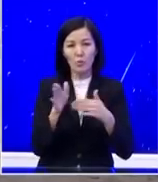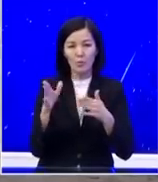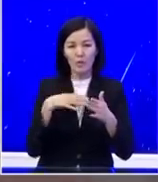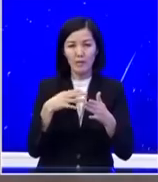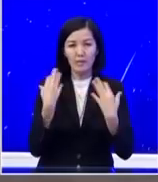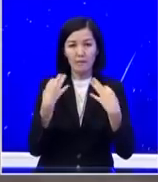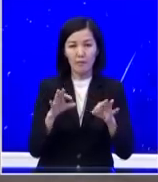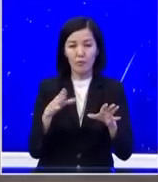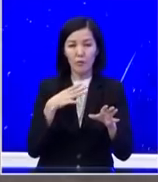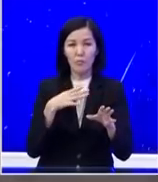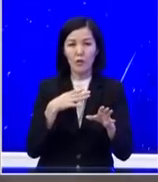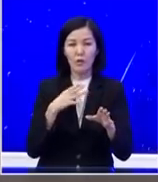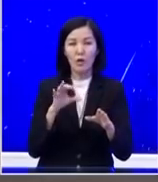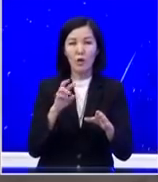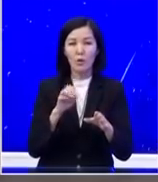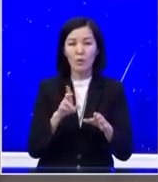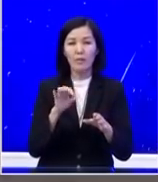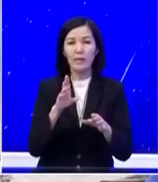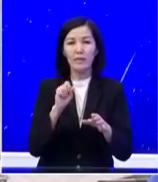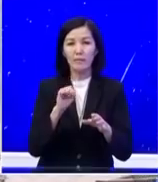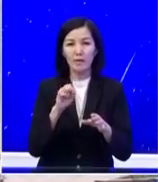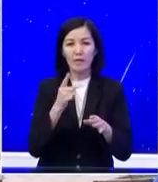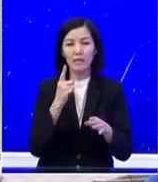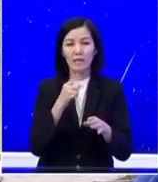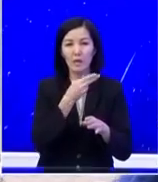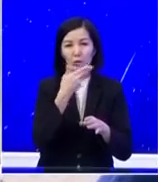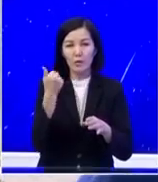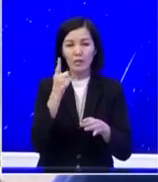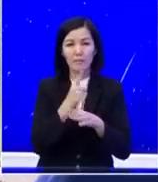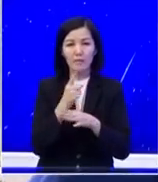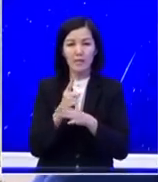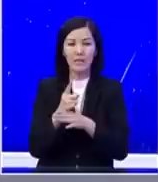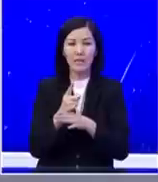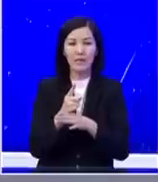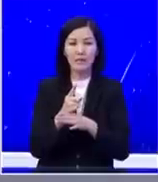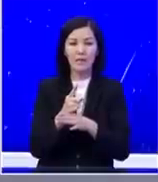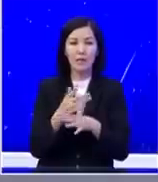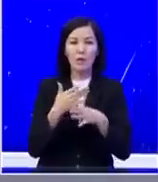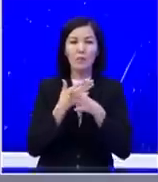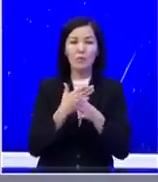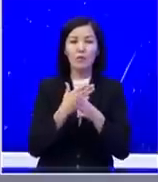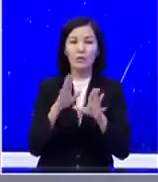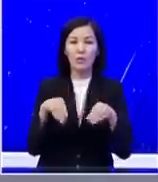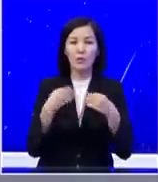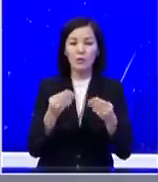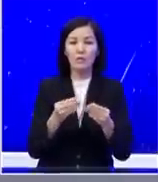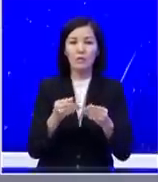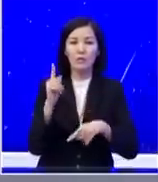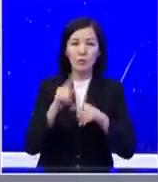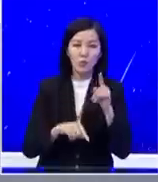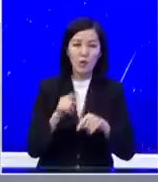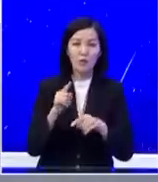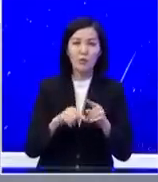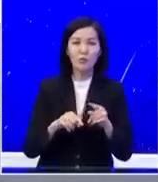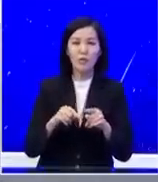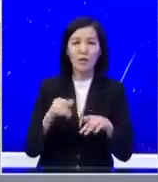елшісі ораза және құрбан айт күндері ораза ұстауға тыйым салған. Ораза айт мұқтаждарға көмектесетін, сондай ақ туған туысқа